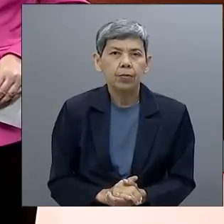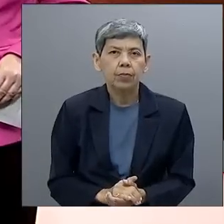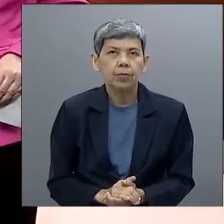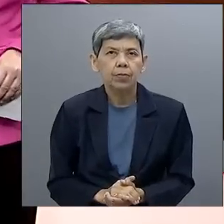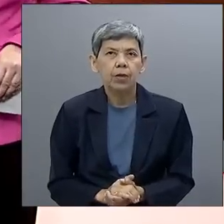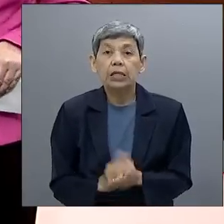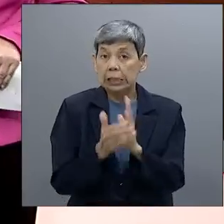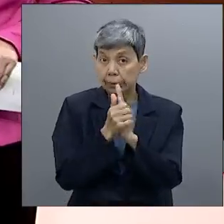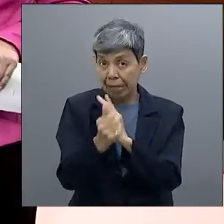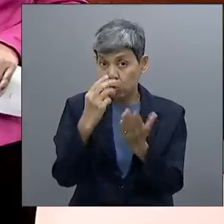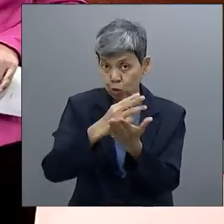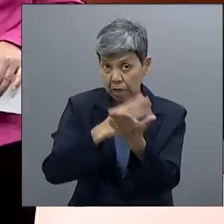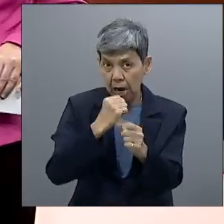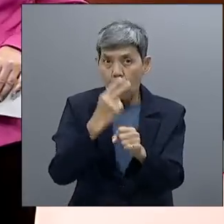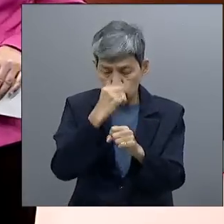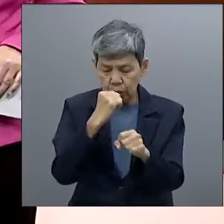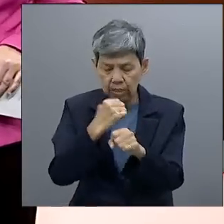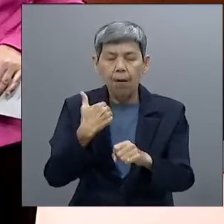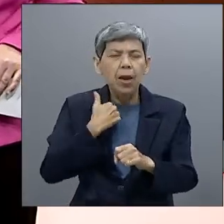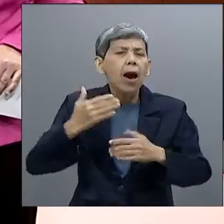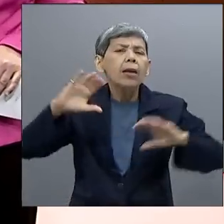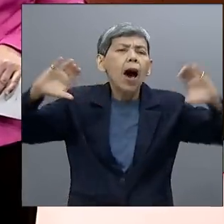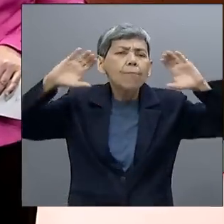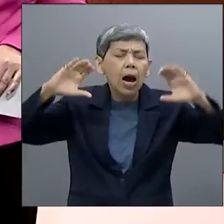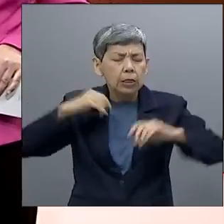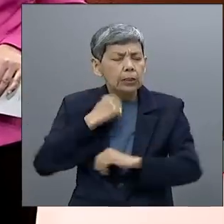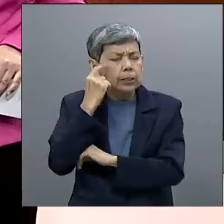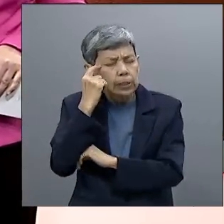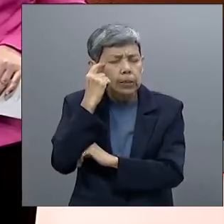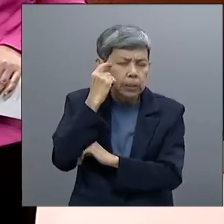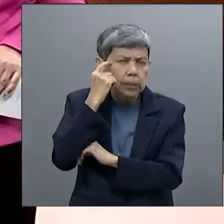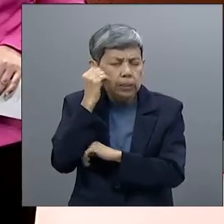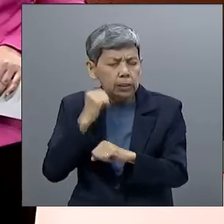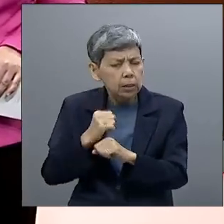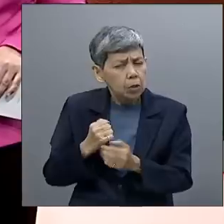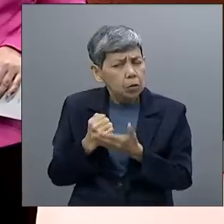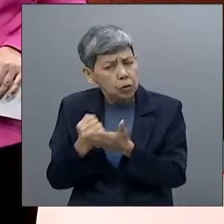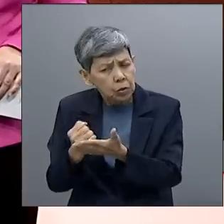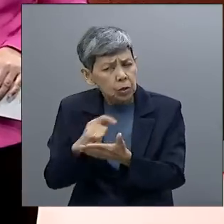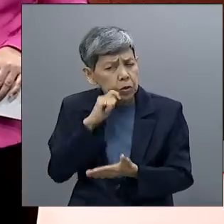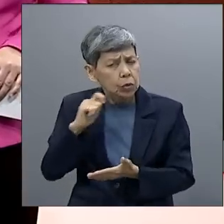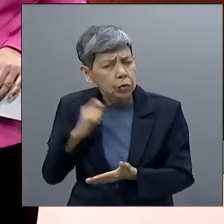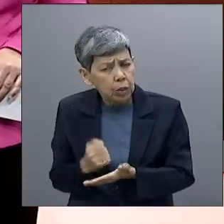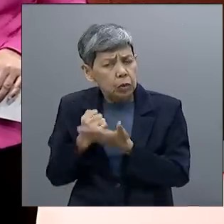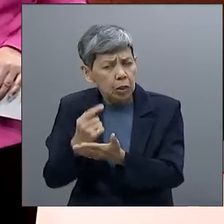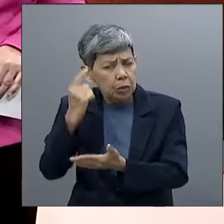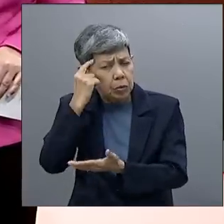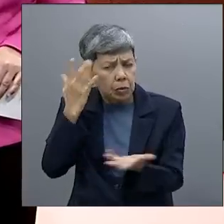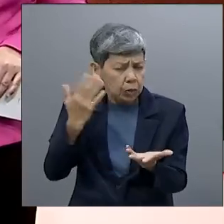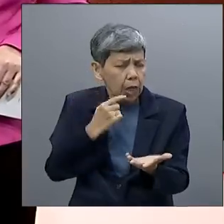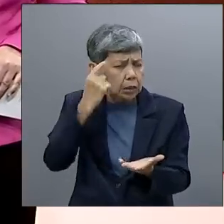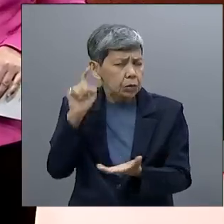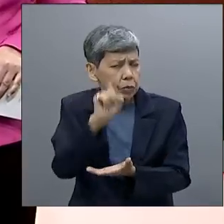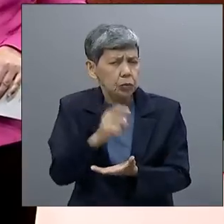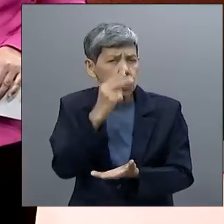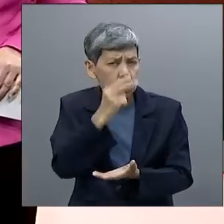ผู้เชี่ยวชาญมองว่าจริงๆแล้วตอนนี้นะคะรัฐบาลหลายประเทศเนี่ยกำลังพิจารณาว่าจะให้การสนับสนุนอาวุธกับยูเครนต่อไปหรือไม่